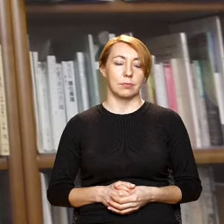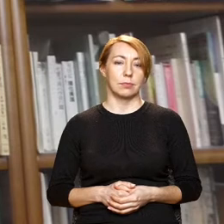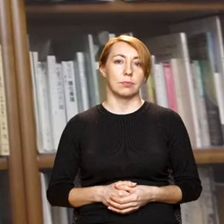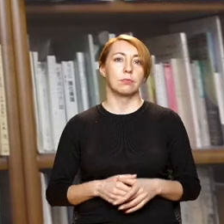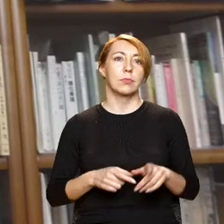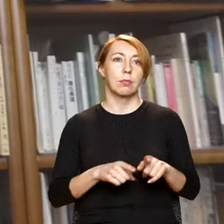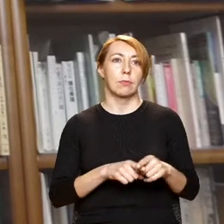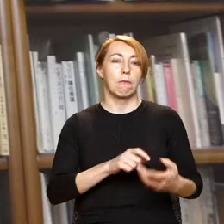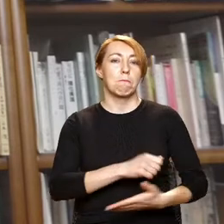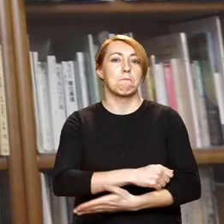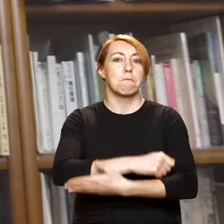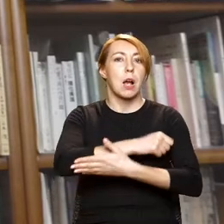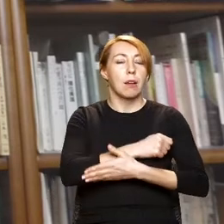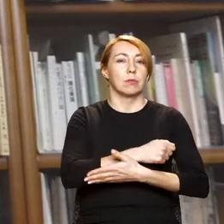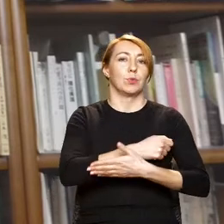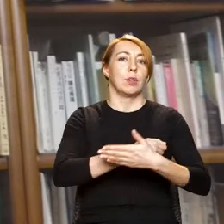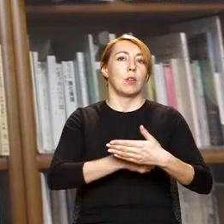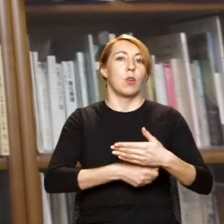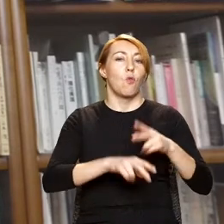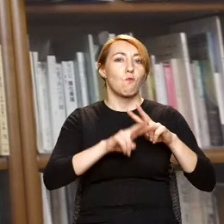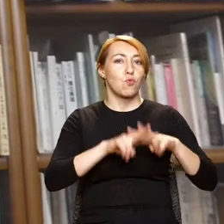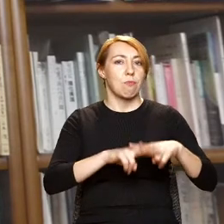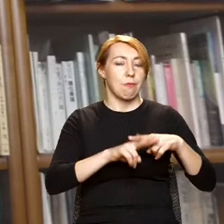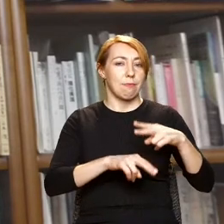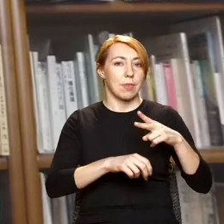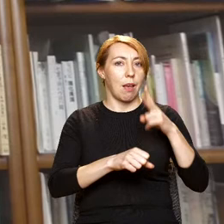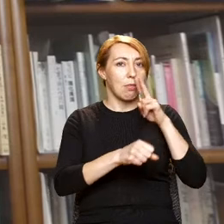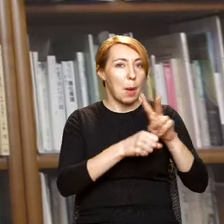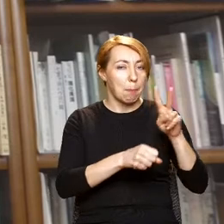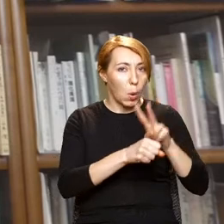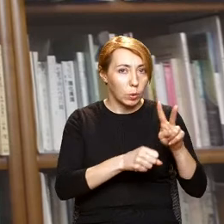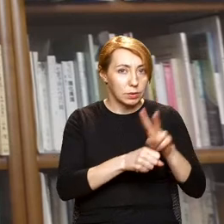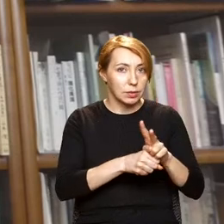Otrzymaliśmy wsparcie Fundacji Japońskiej,